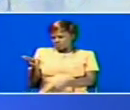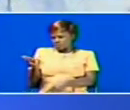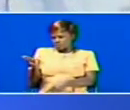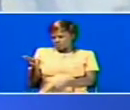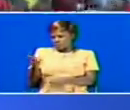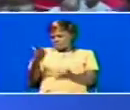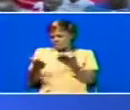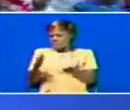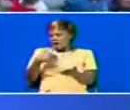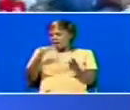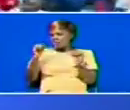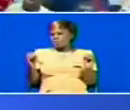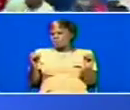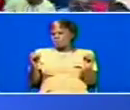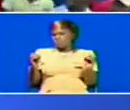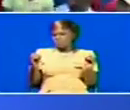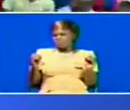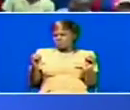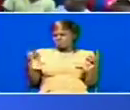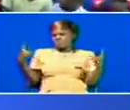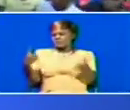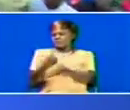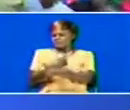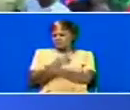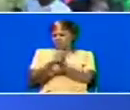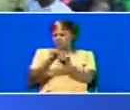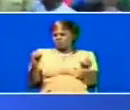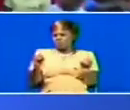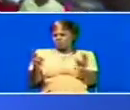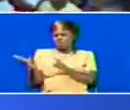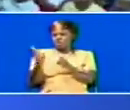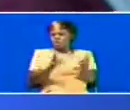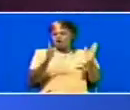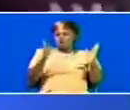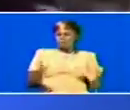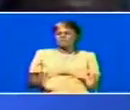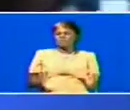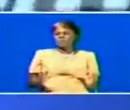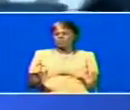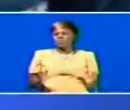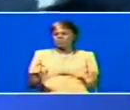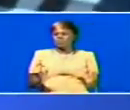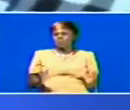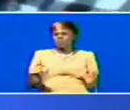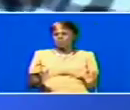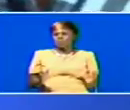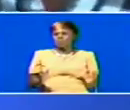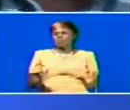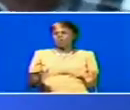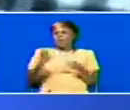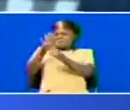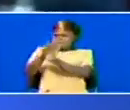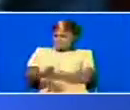Aidha kama hawana silaha, hakuna tofauti ya askari na sisi, na ni mwananchi wa kawaida tu kama mtu mwingine. Kwa hivyo